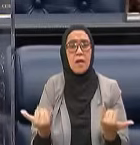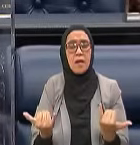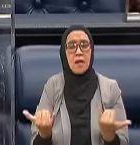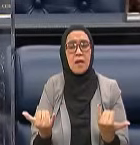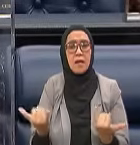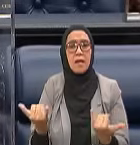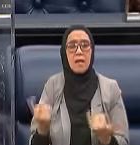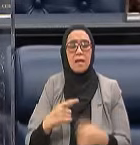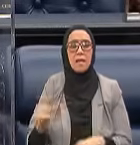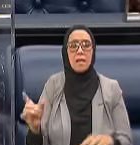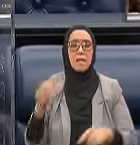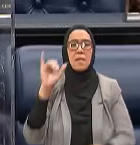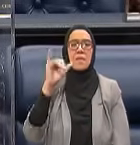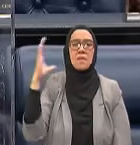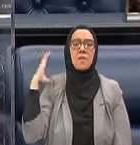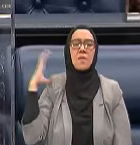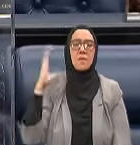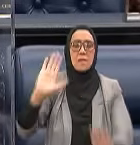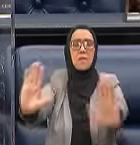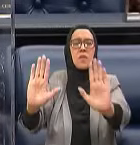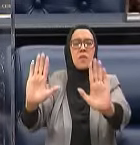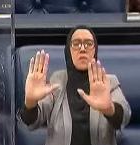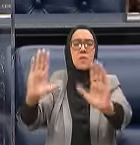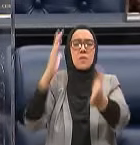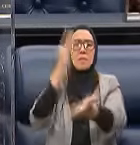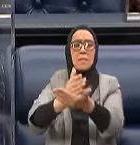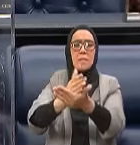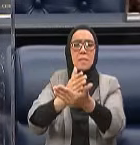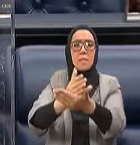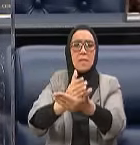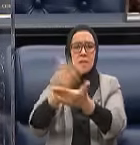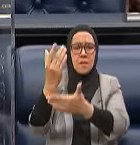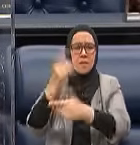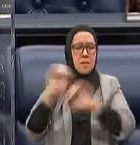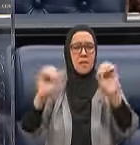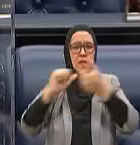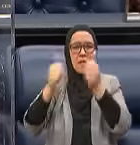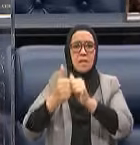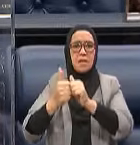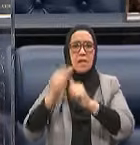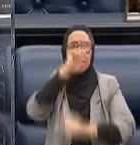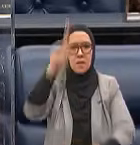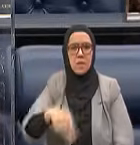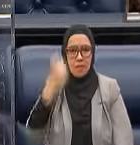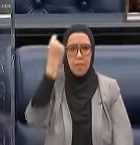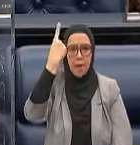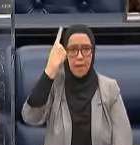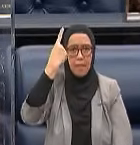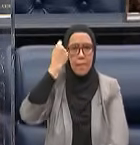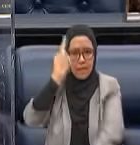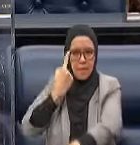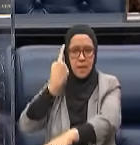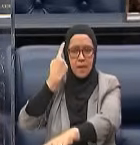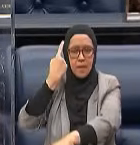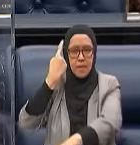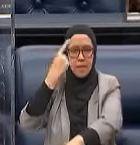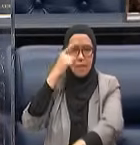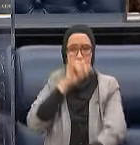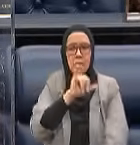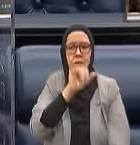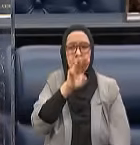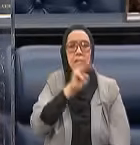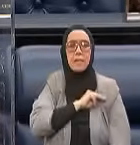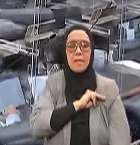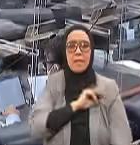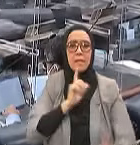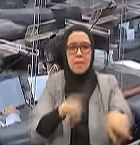tadi sudah paham soalnya itu dipahami soalnya itu Diva mie-nya Mohamed Rifi Siregar